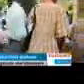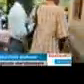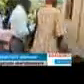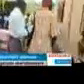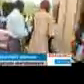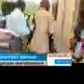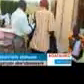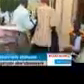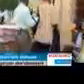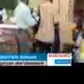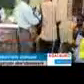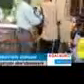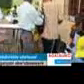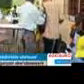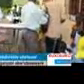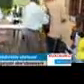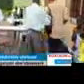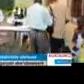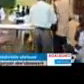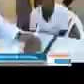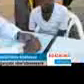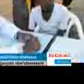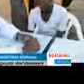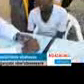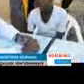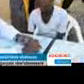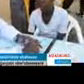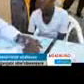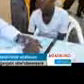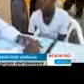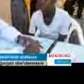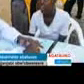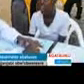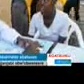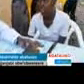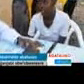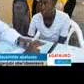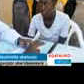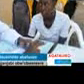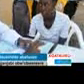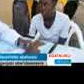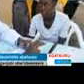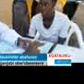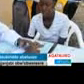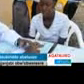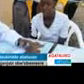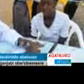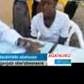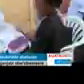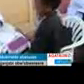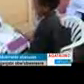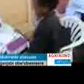Ebyo nga biri bityo, aba Rotary Club ya Namugongo Kampala ng'eri wamu n'ebitongole bya gavumenti ebikola ku bujjanjabi n'eddwaliro lya Family